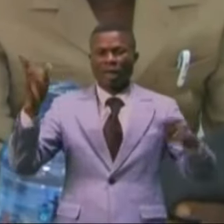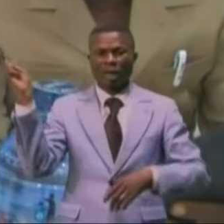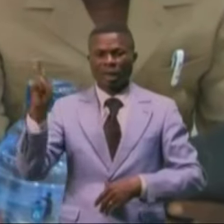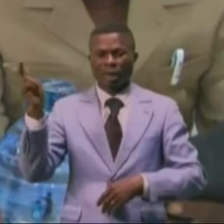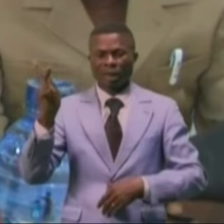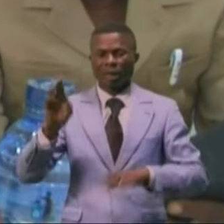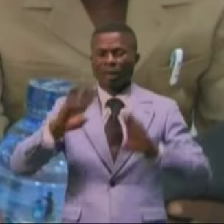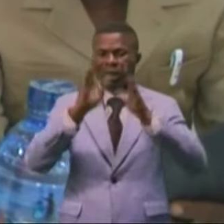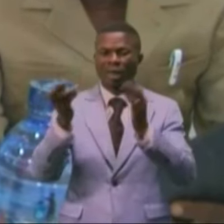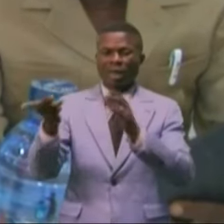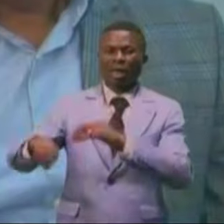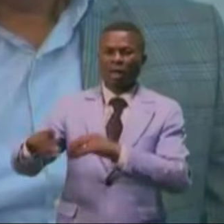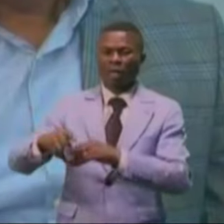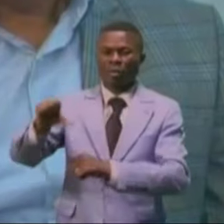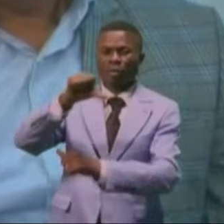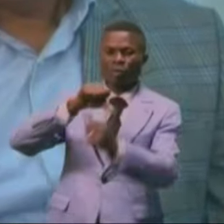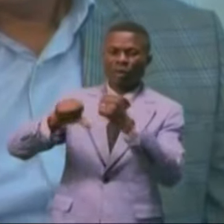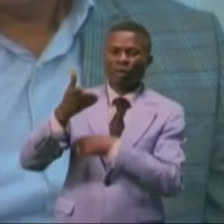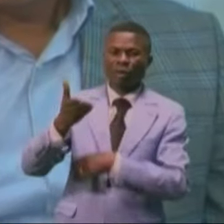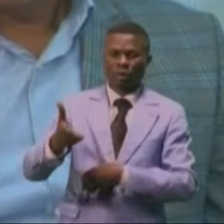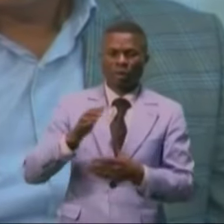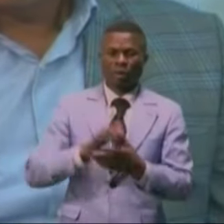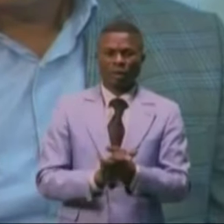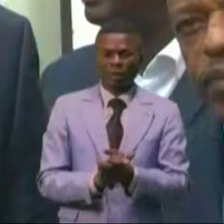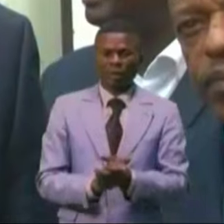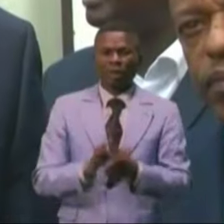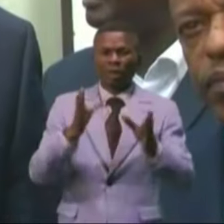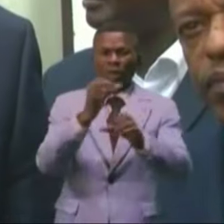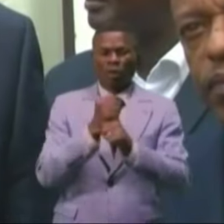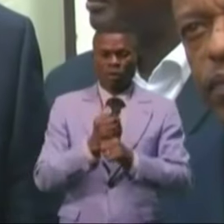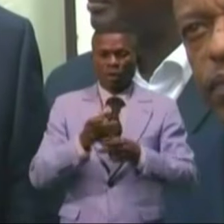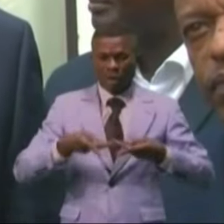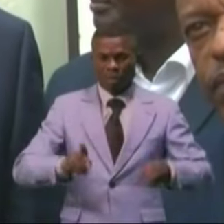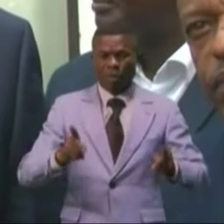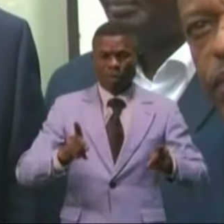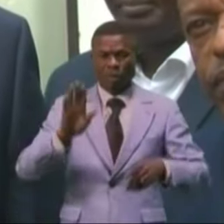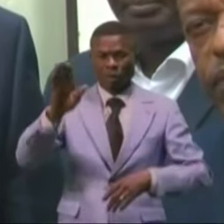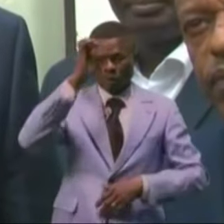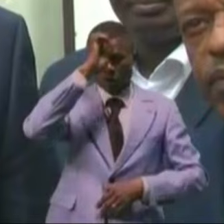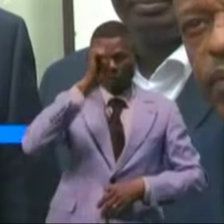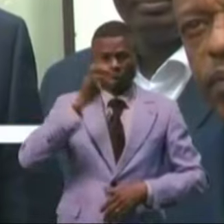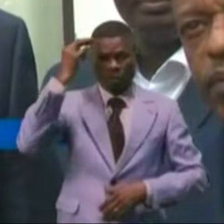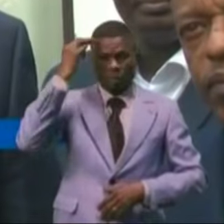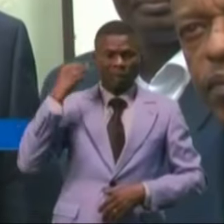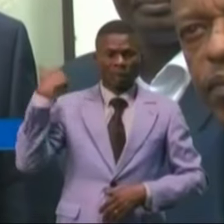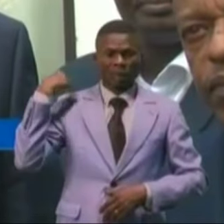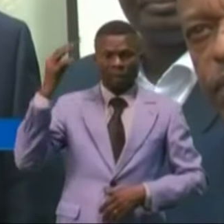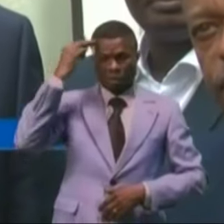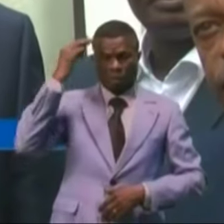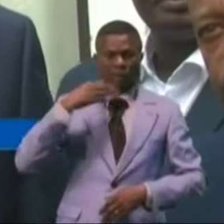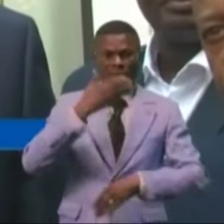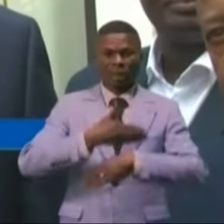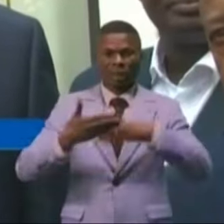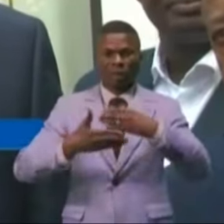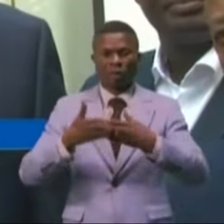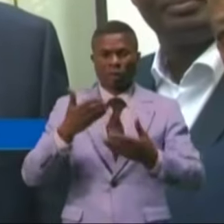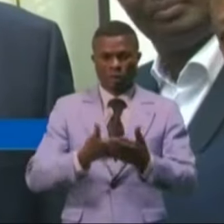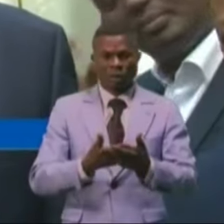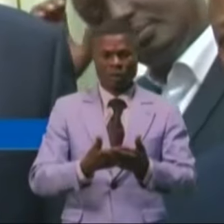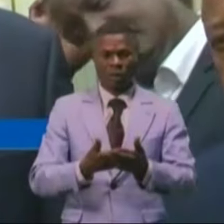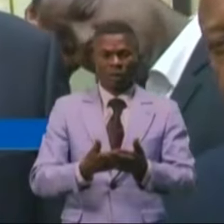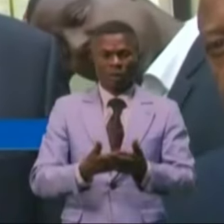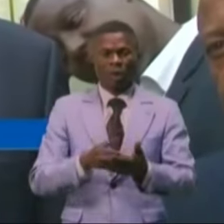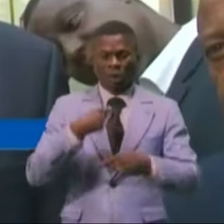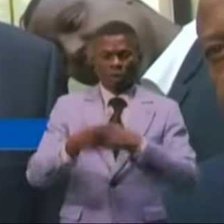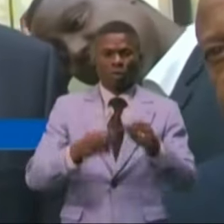toutes les provinces environnantes. Nous avons reçu mandat de son Excellence, Monsieur le ministre d'État, ministre TP, de lancer